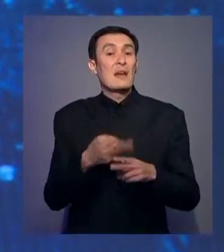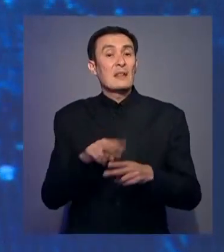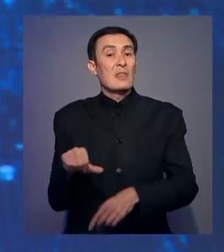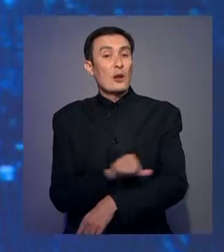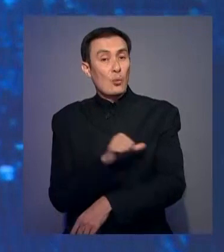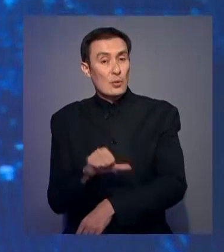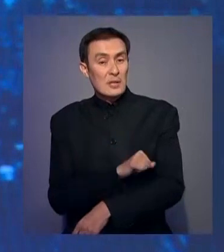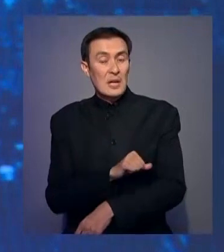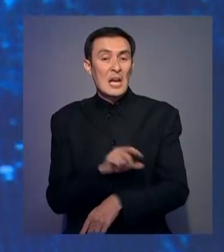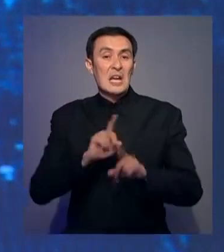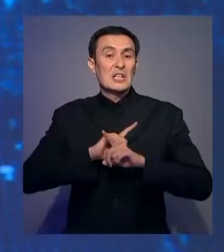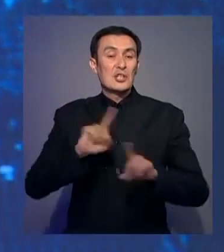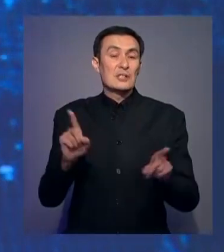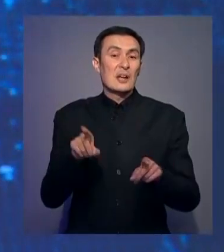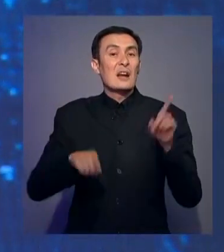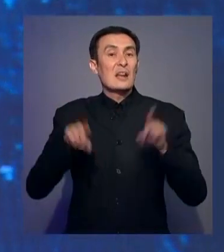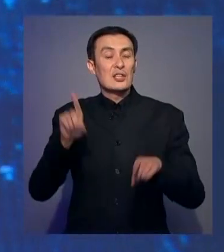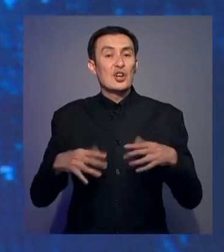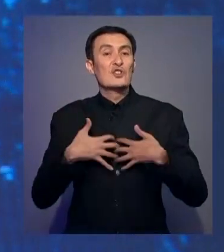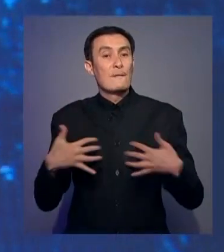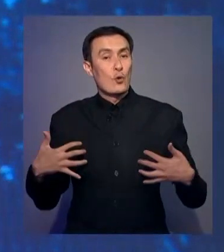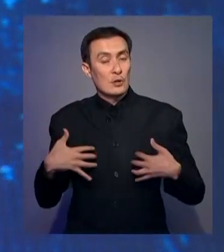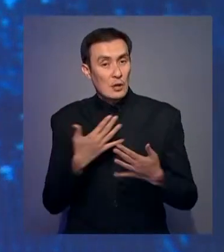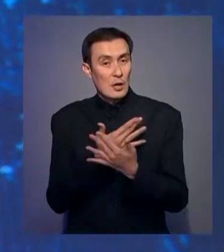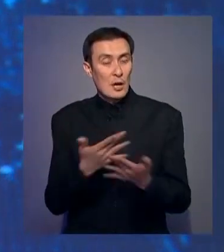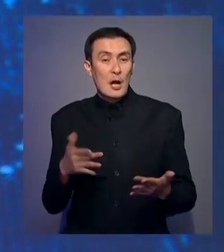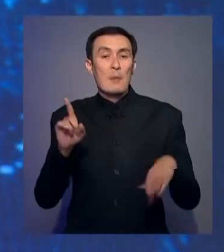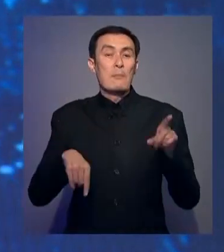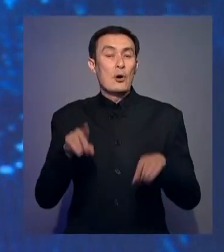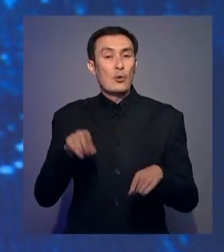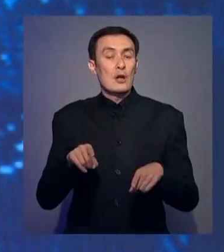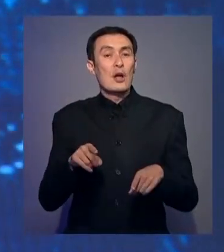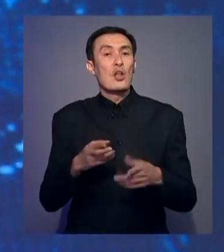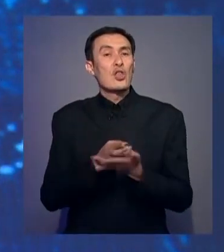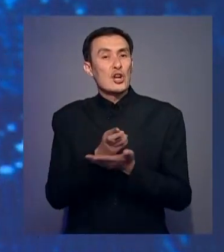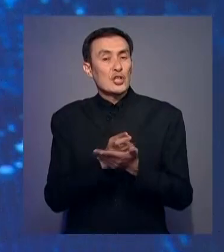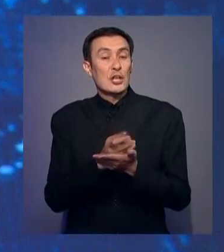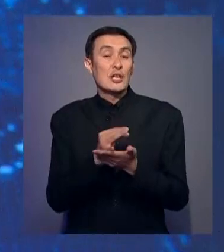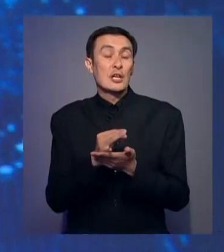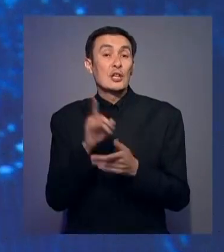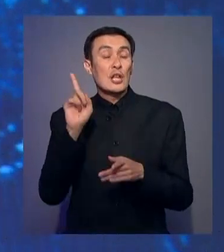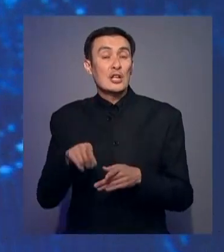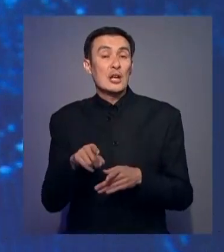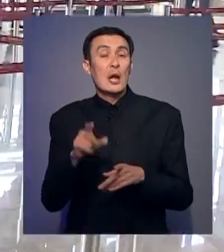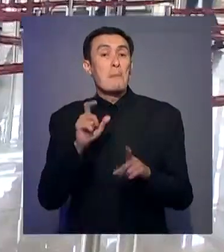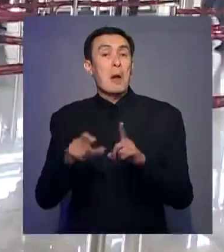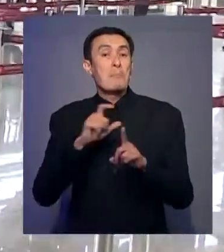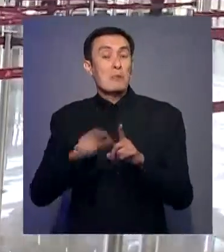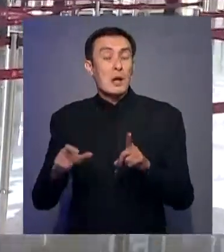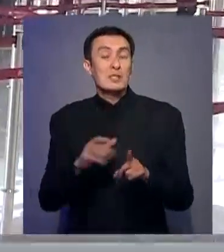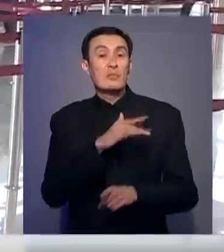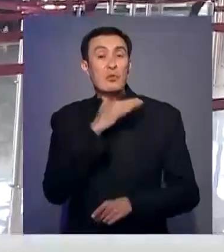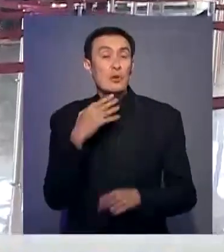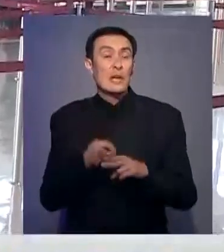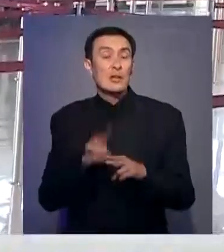наркотики, экзотических и краснокнижных животных, порой холодное оружие и даже боеприпасы. Многие